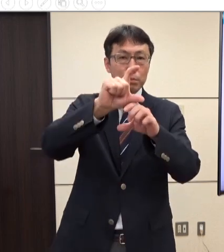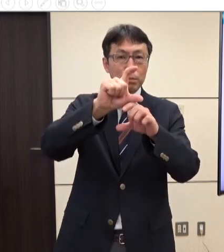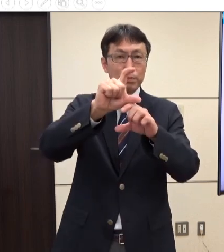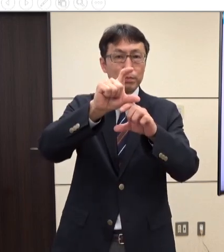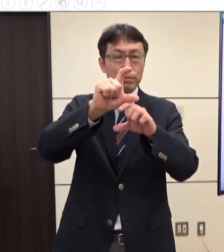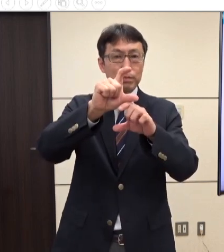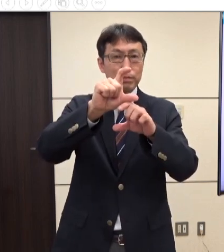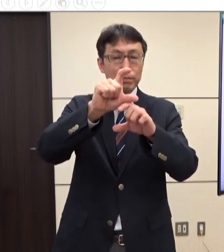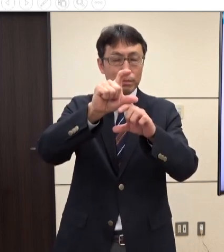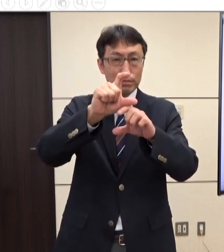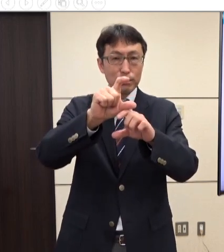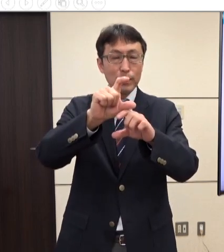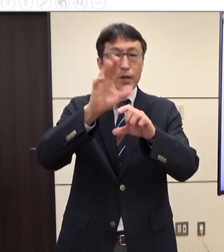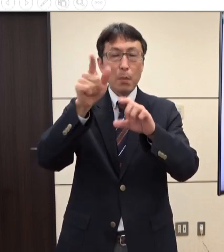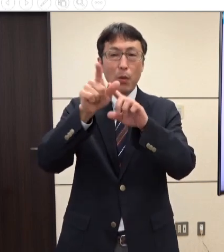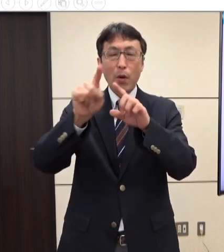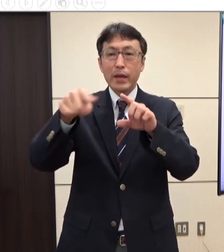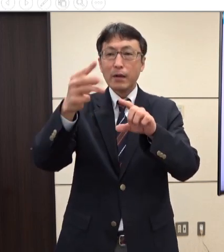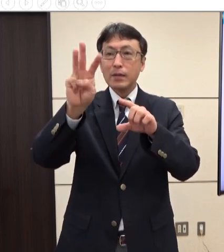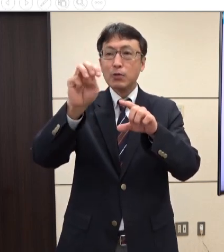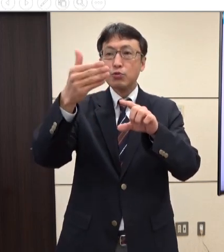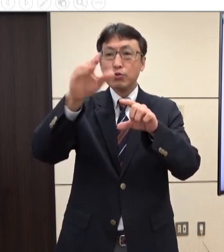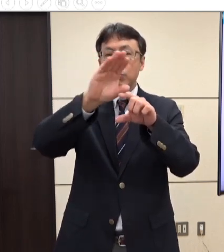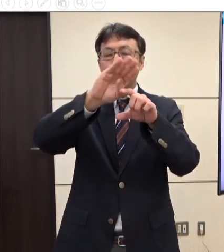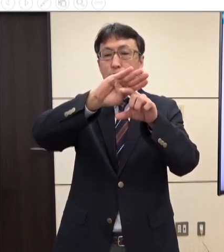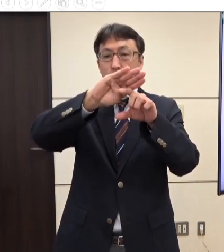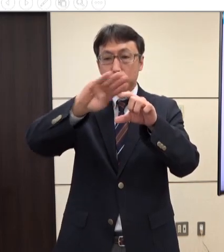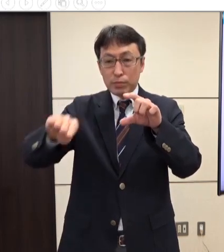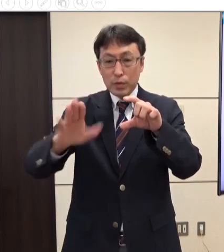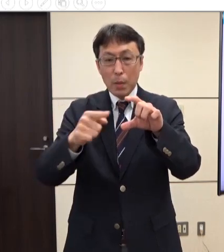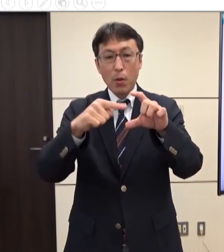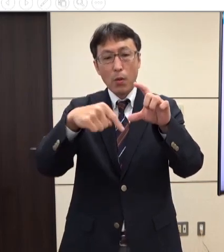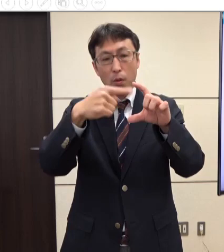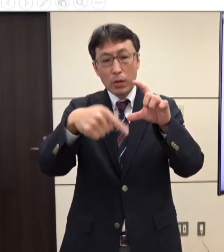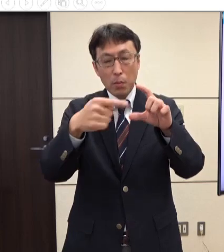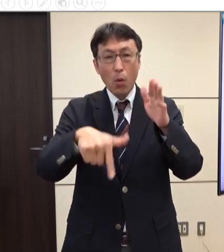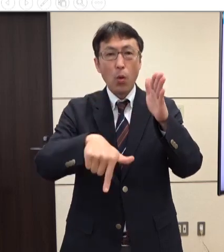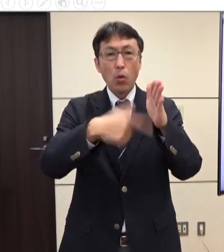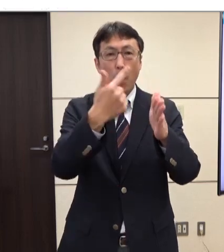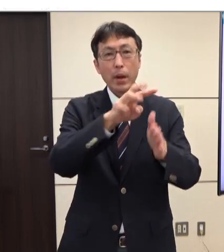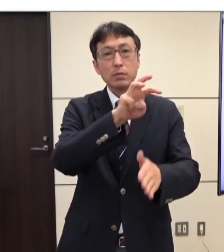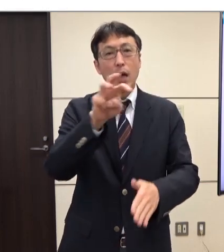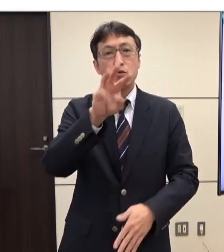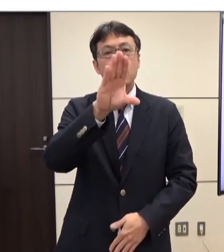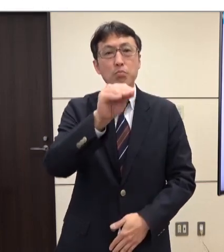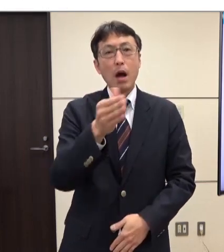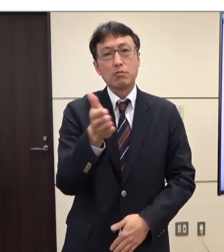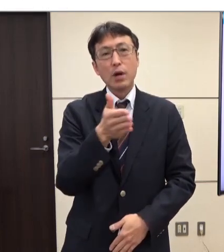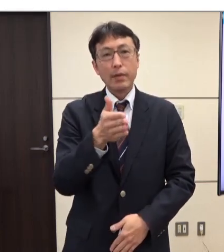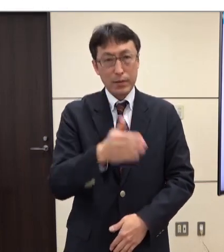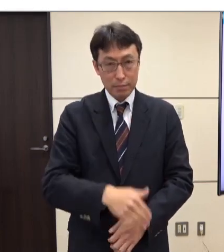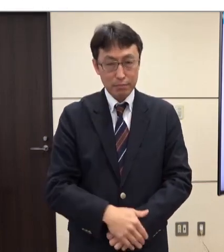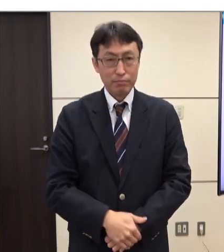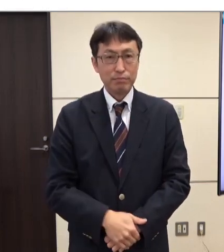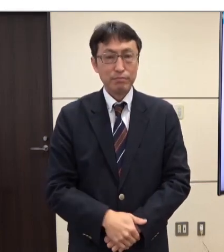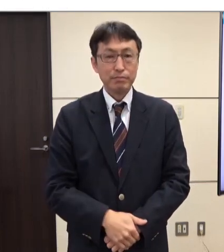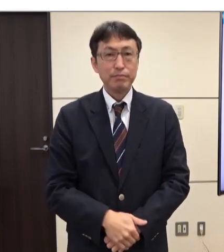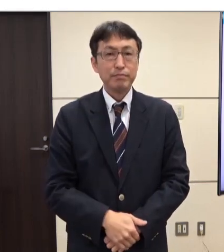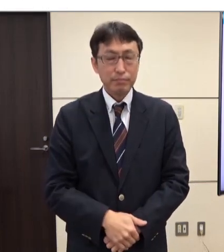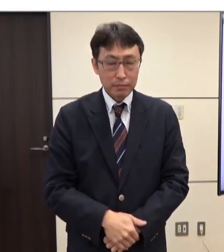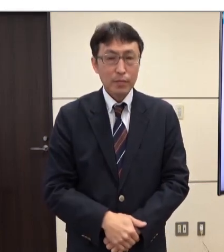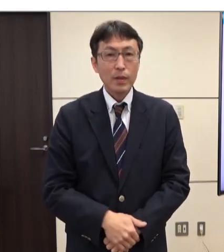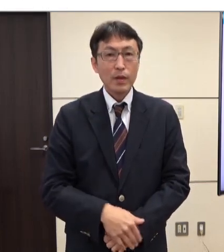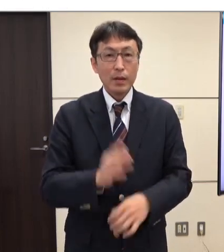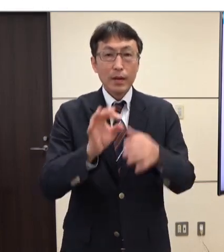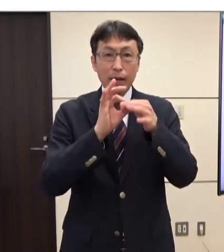ても630万なんですけれども、道の駅福島で純粋に増えたのは間違いありません